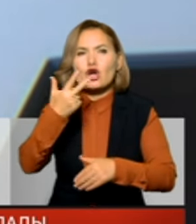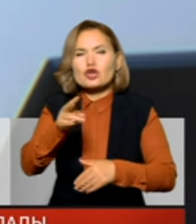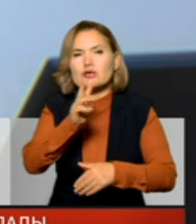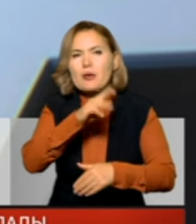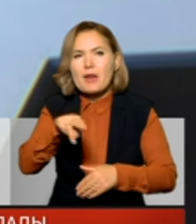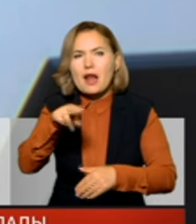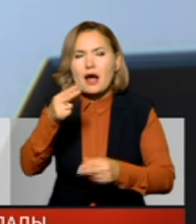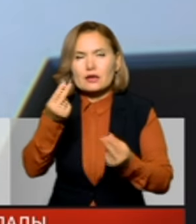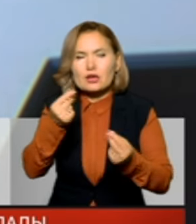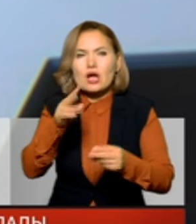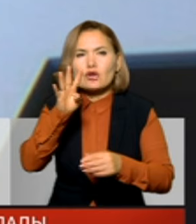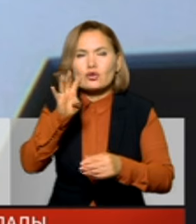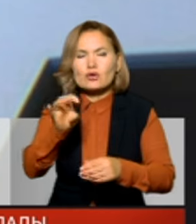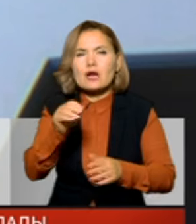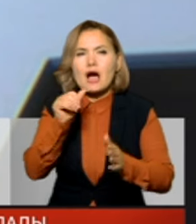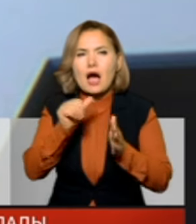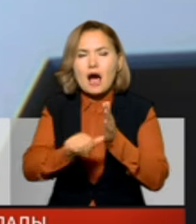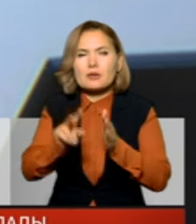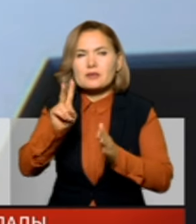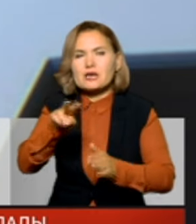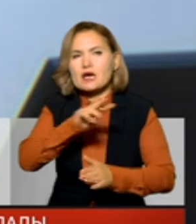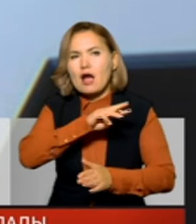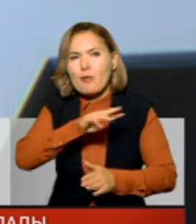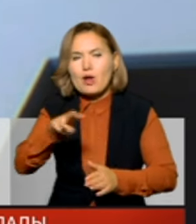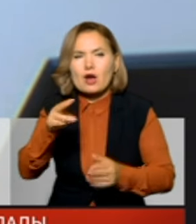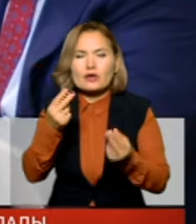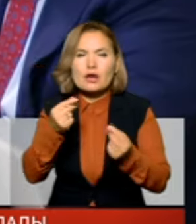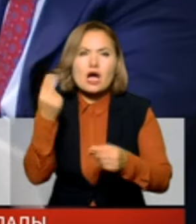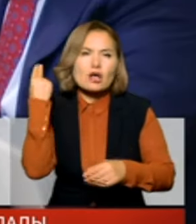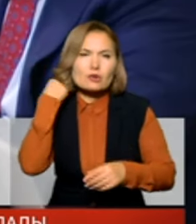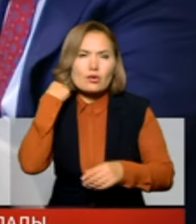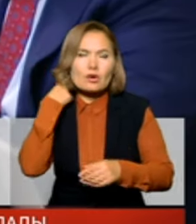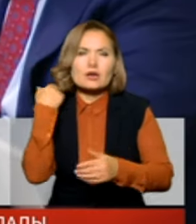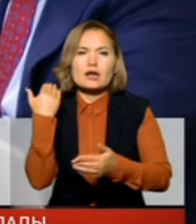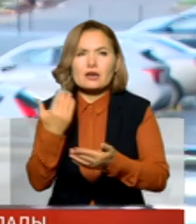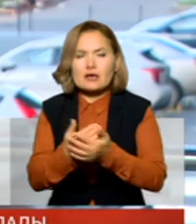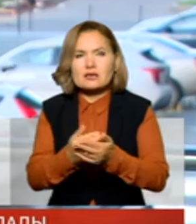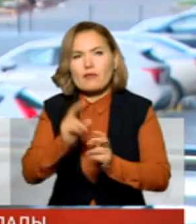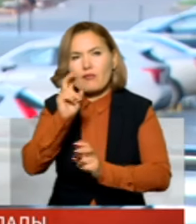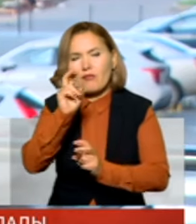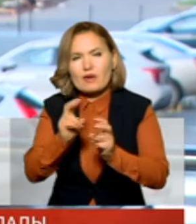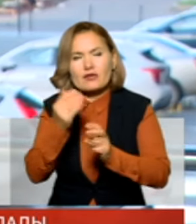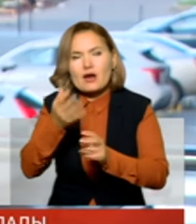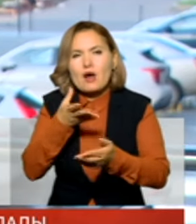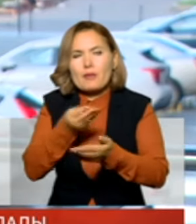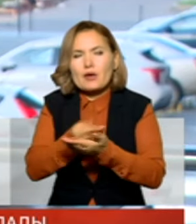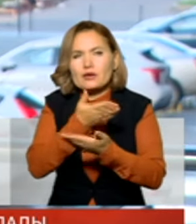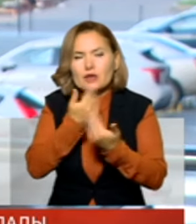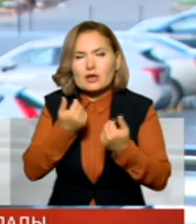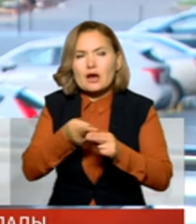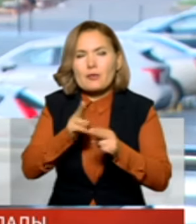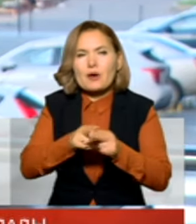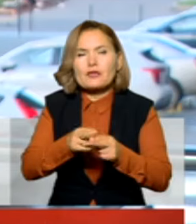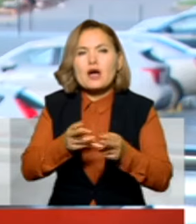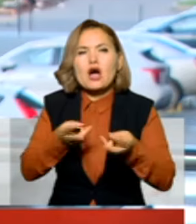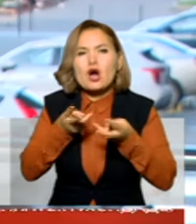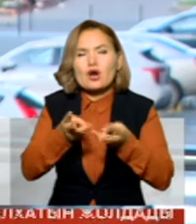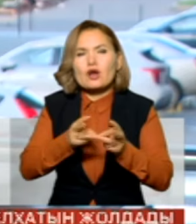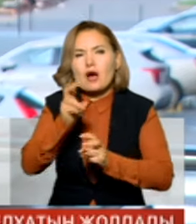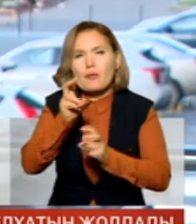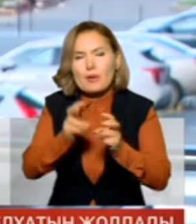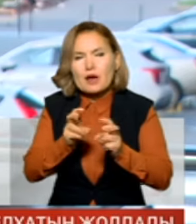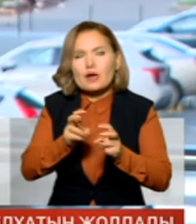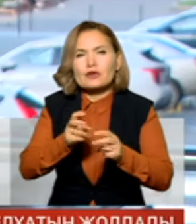миллиард 462 миллион тенге сомасында берешек бар. Сонымен жылыту маусымына дайындығы